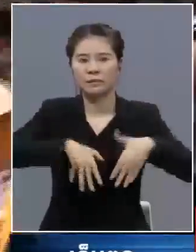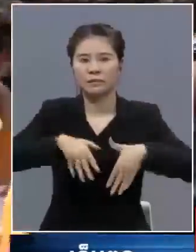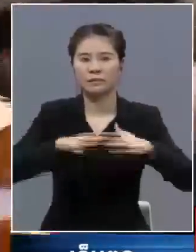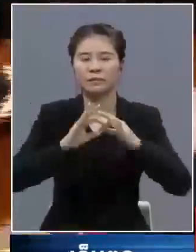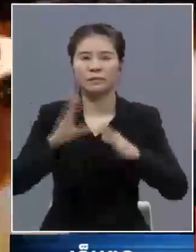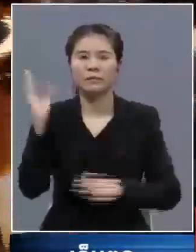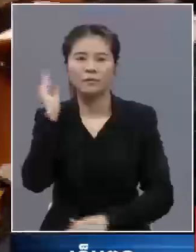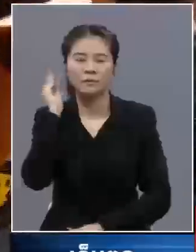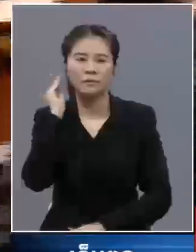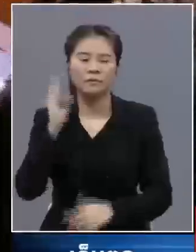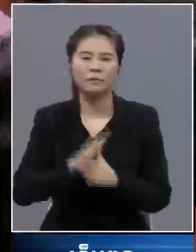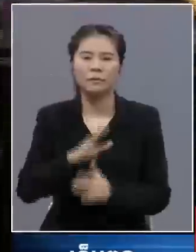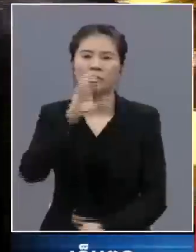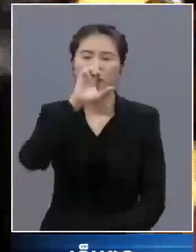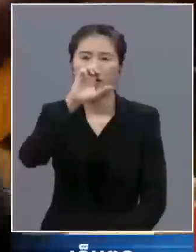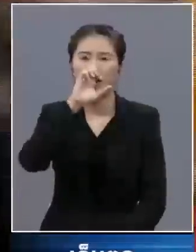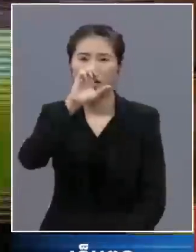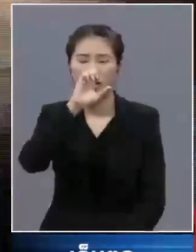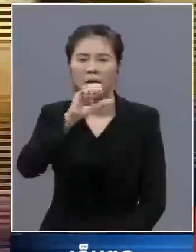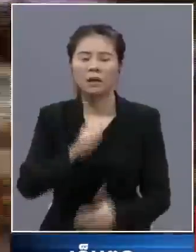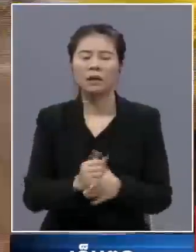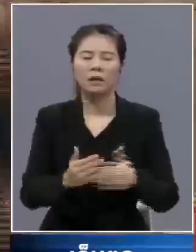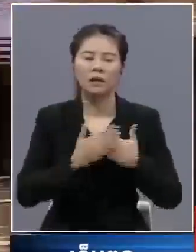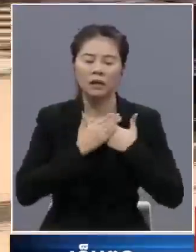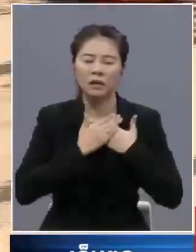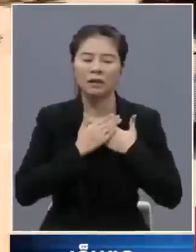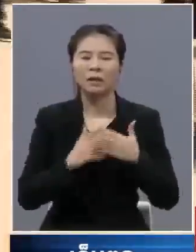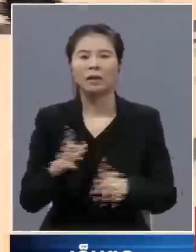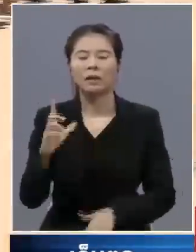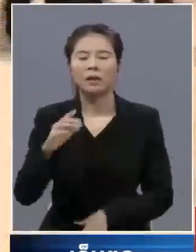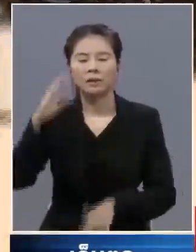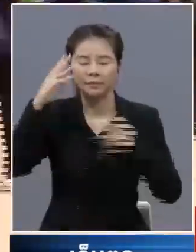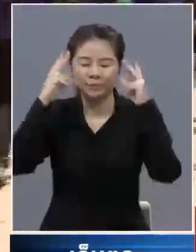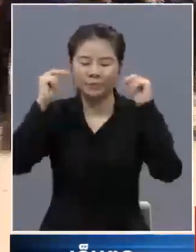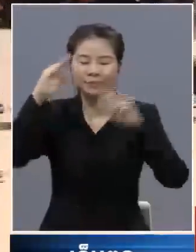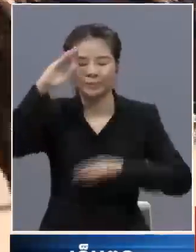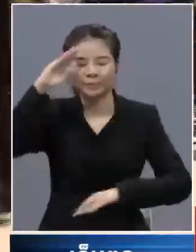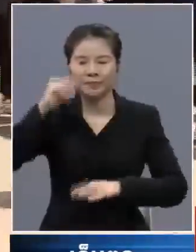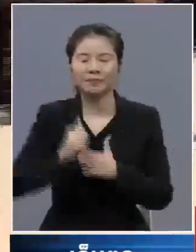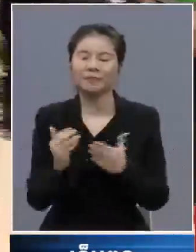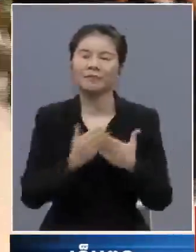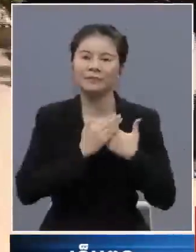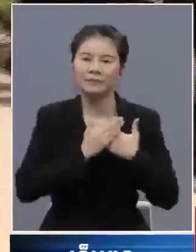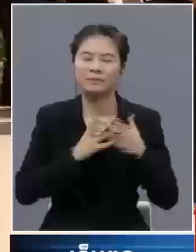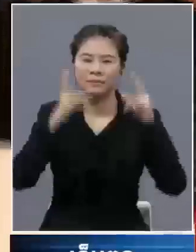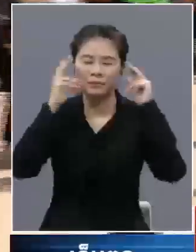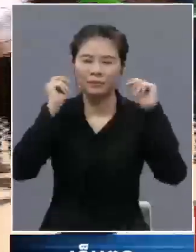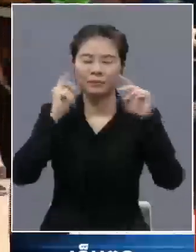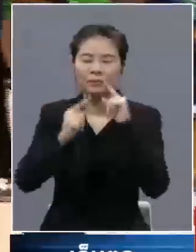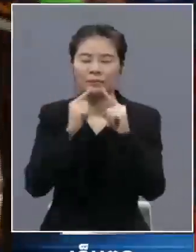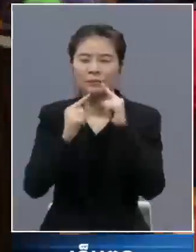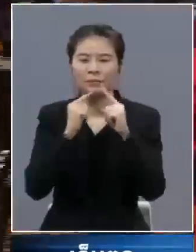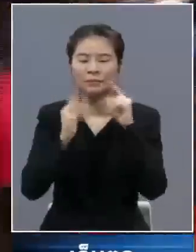ยินเสียงตะโกนเสียงเรารักลุงตู่อย่างที่คุณผู้ชมได้เห็นเนี่ยนะครับว่าขณะที่นายกรัฐมนตรีกำลังพูดคุยกับทาง